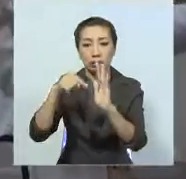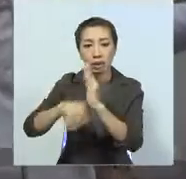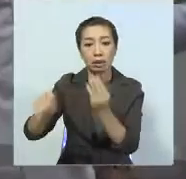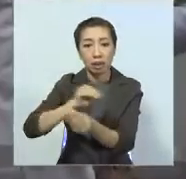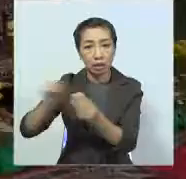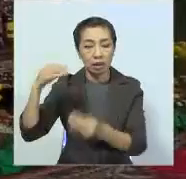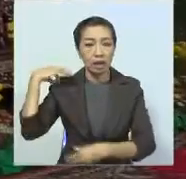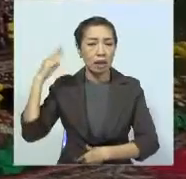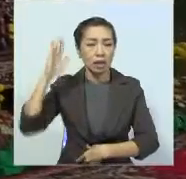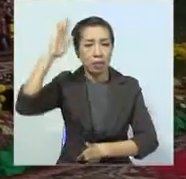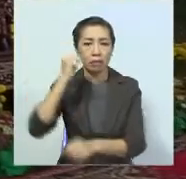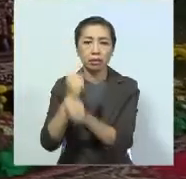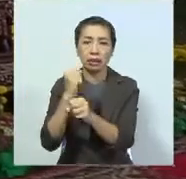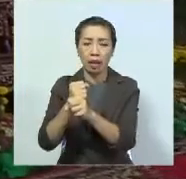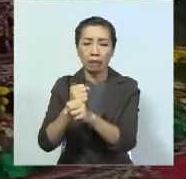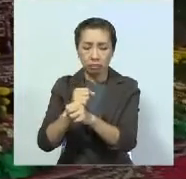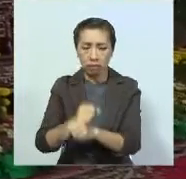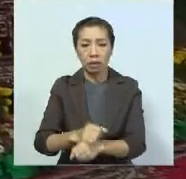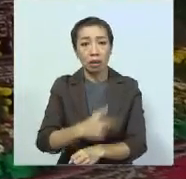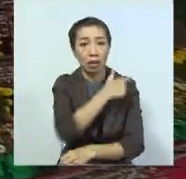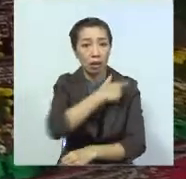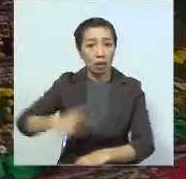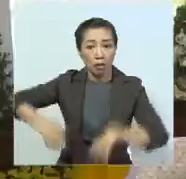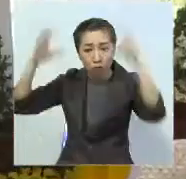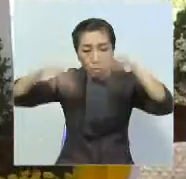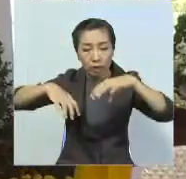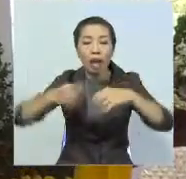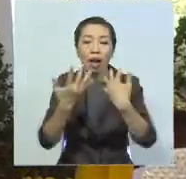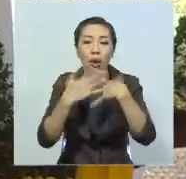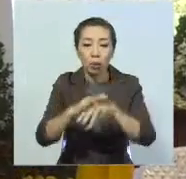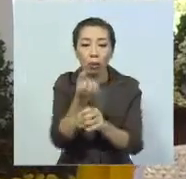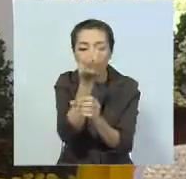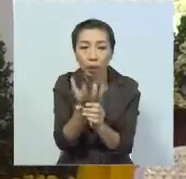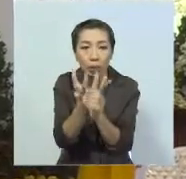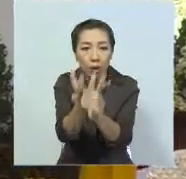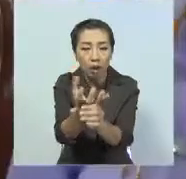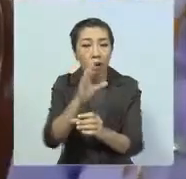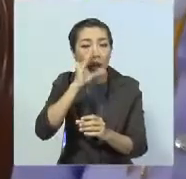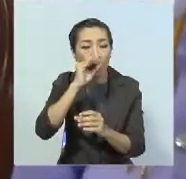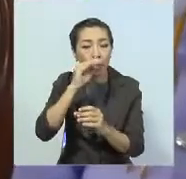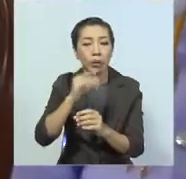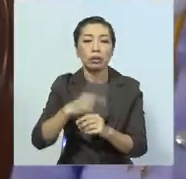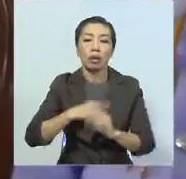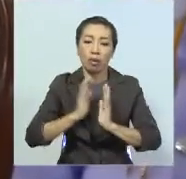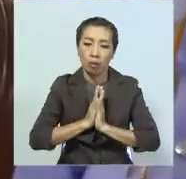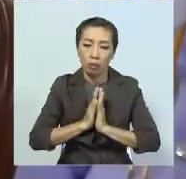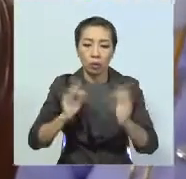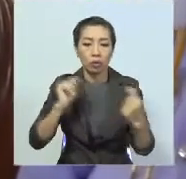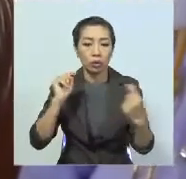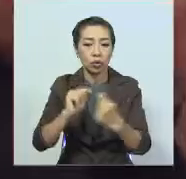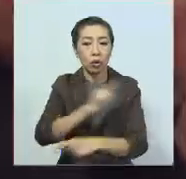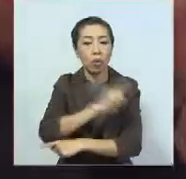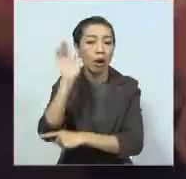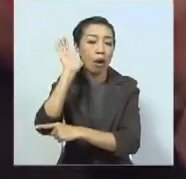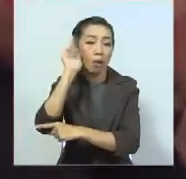ทราและอาสาสมัครฝนหลวงร่วมประกอบพิธีวางพันธุ์พุ่มดอกไม้สดและกล่าวสำนึกในพระมหากรุณาธิคุณเนื่อง